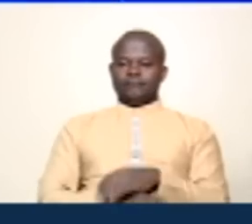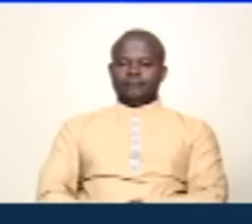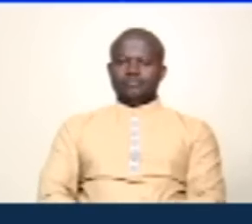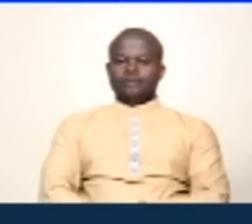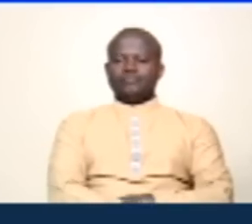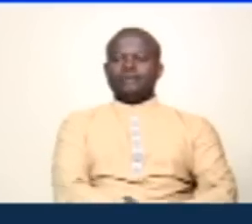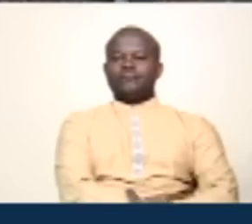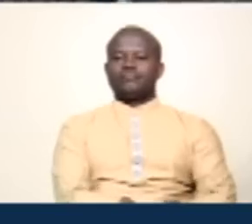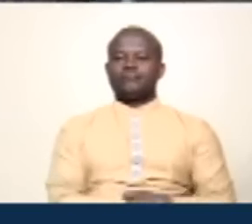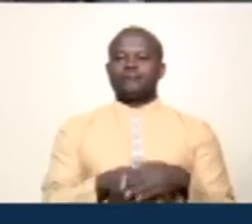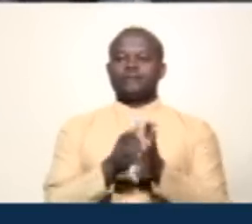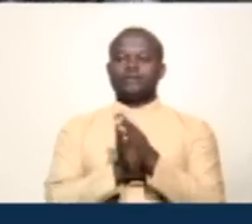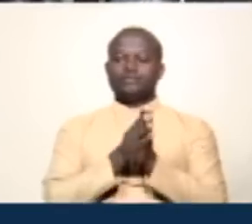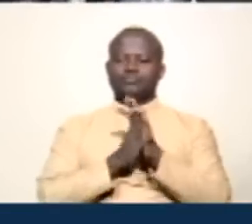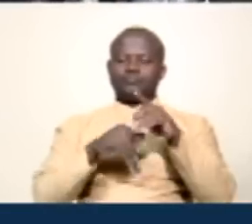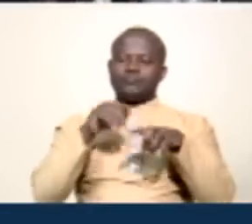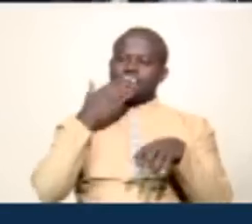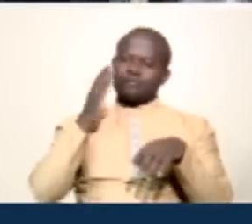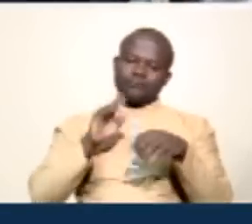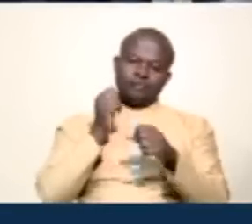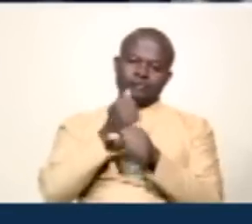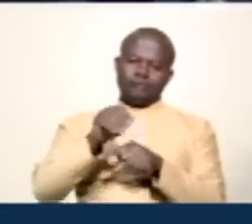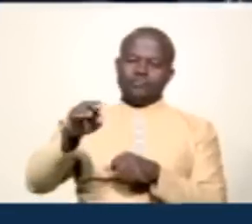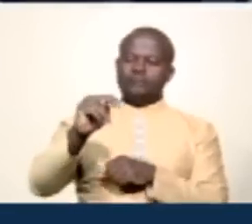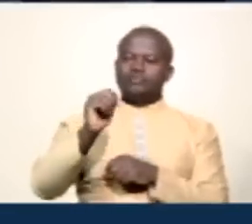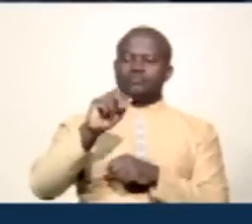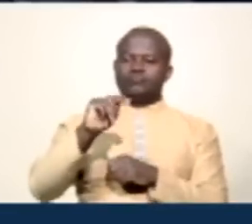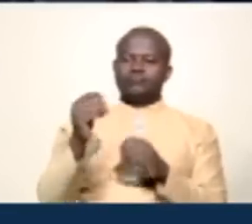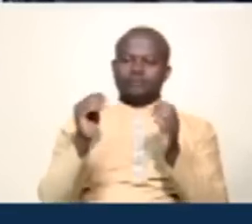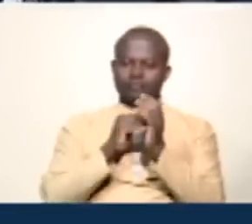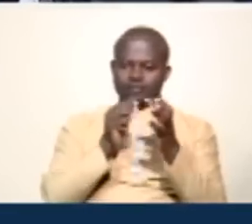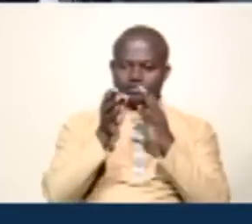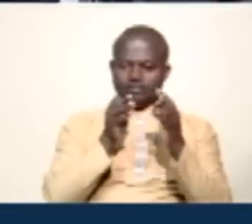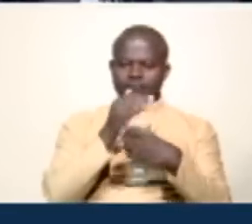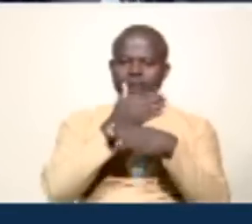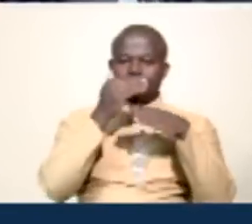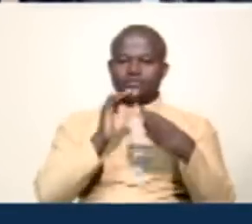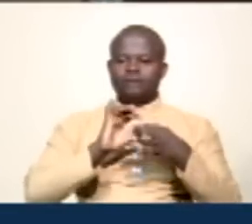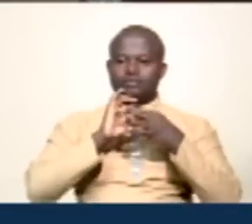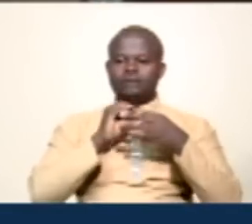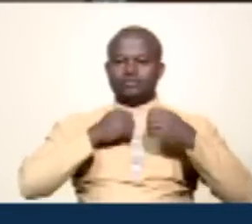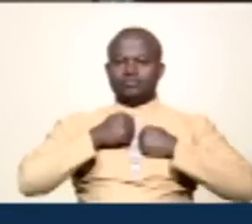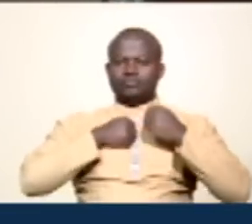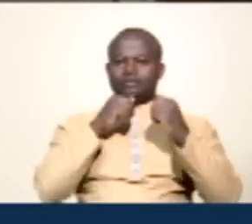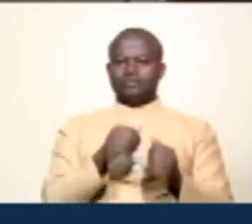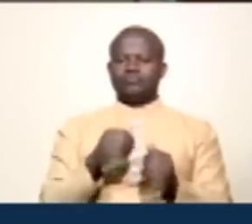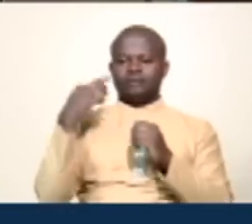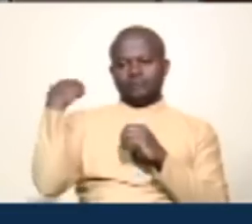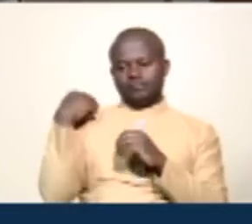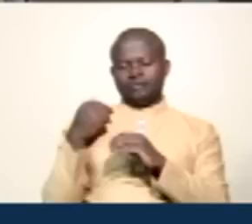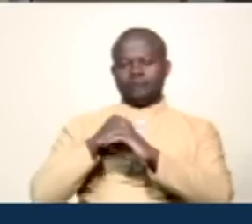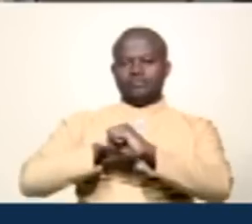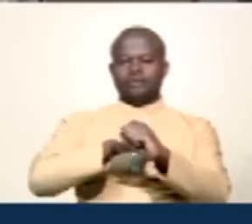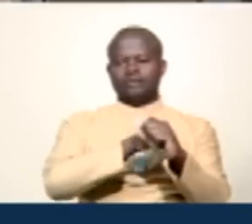irambuye. Amateka y'ubwicanyi ndengakamere bwakorewe Inyange yongeye kugarukwaho cyane na Minisitiri w'Ubumwe bw'Abanyarwanda n'Inshingano